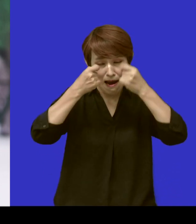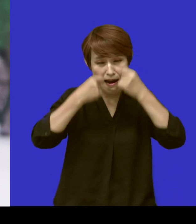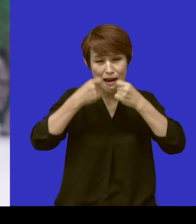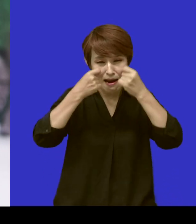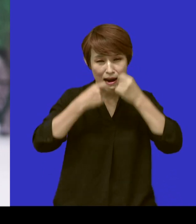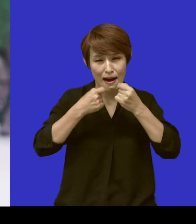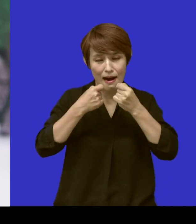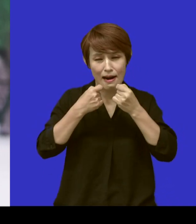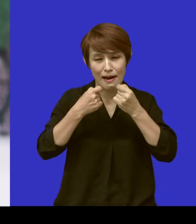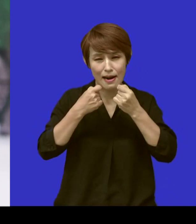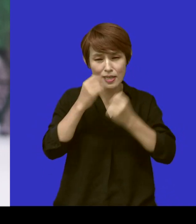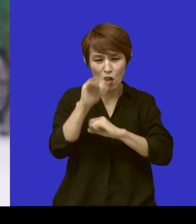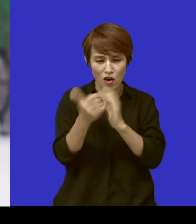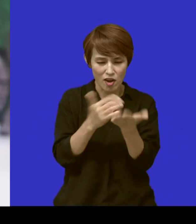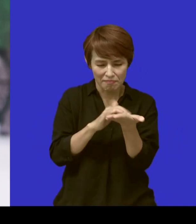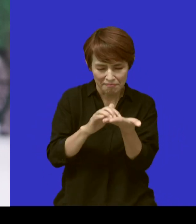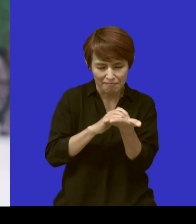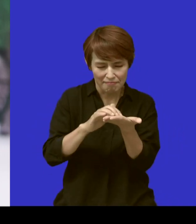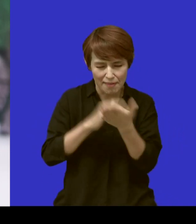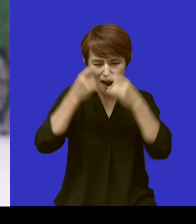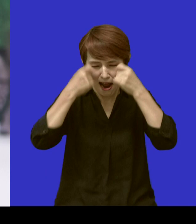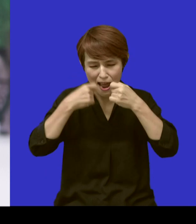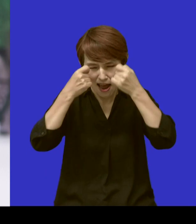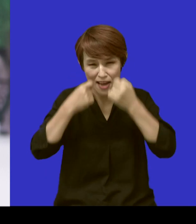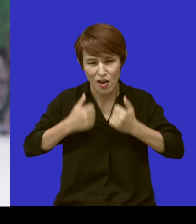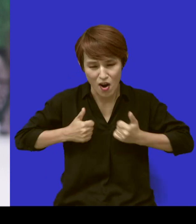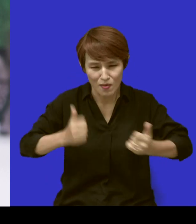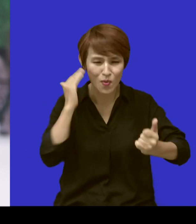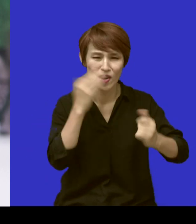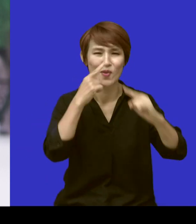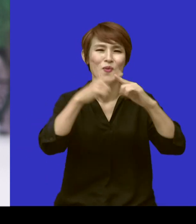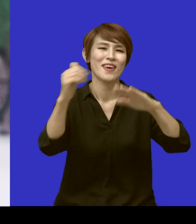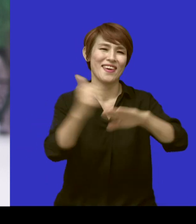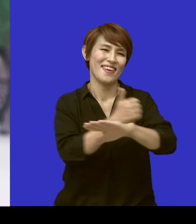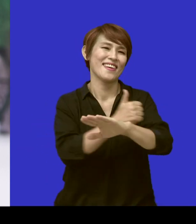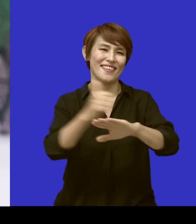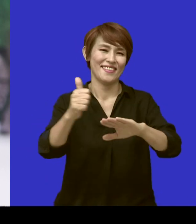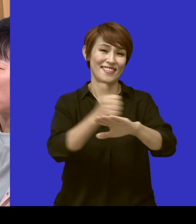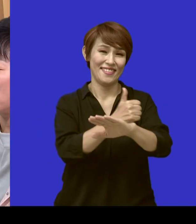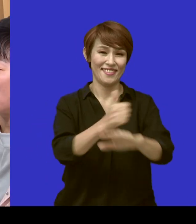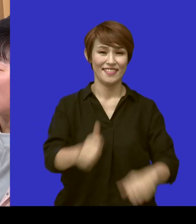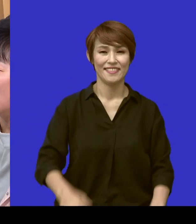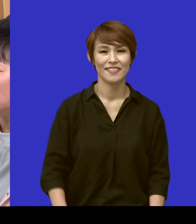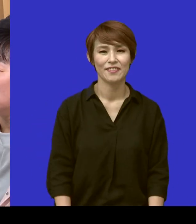읽다가 울면서 그때부터 열심히 농아인 교회를 다녔습니다. 네.